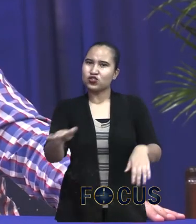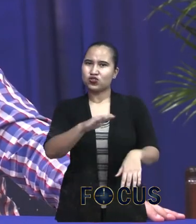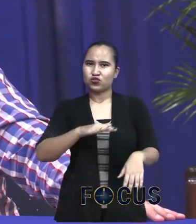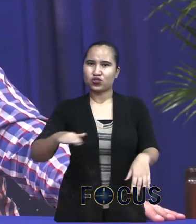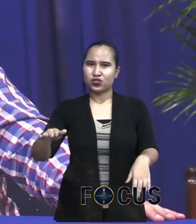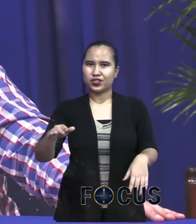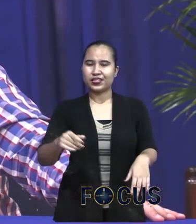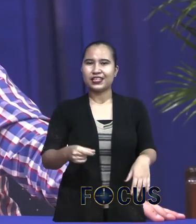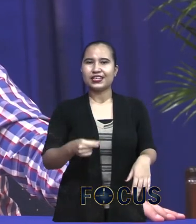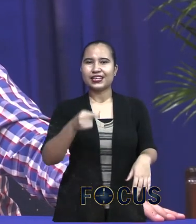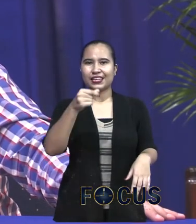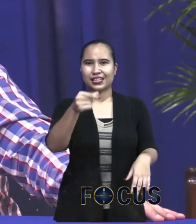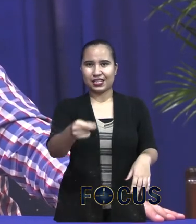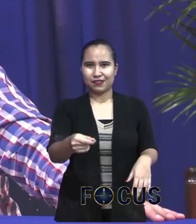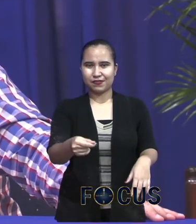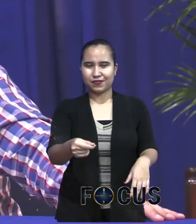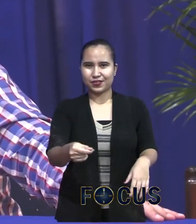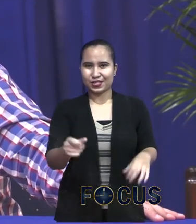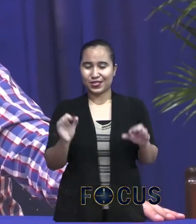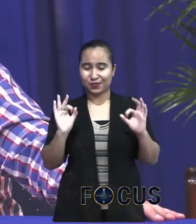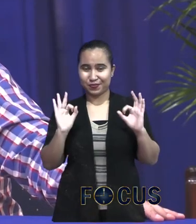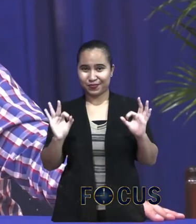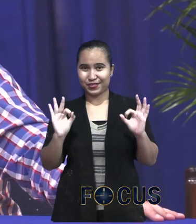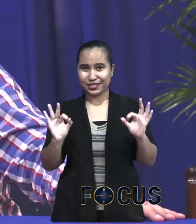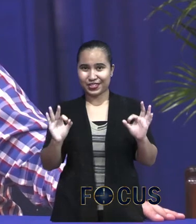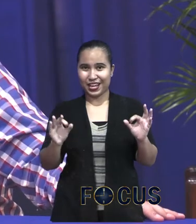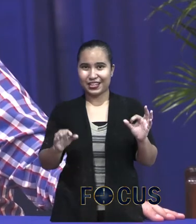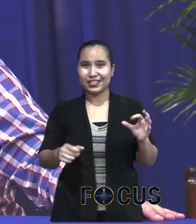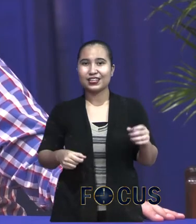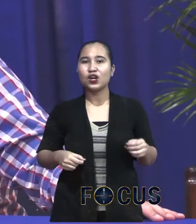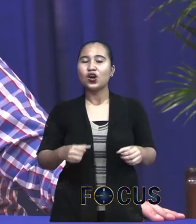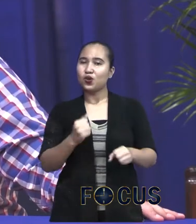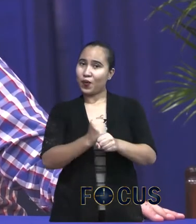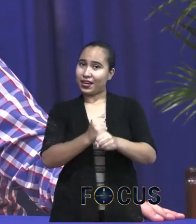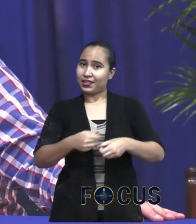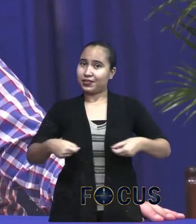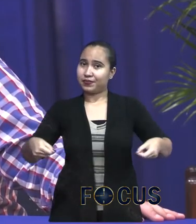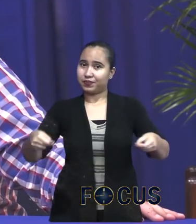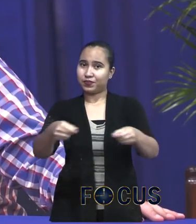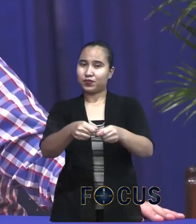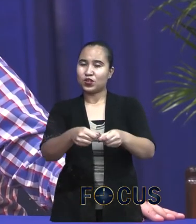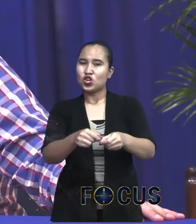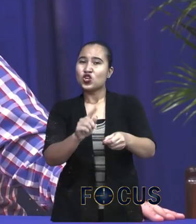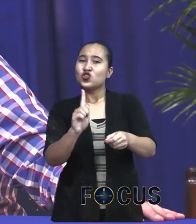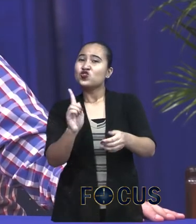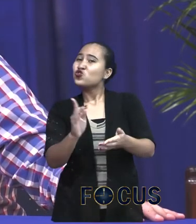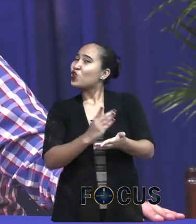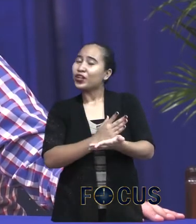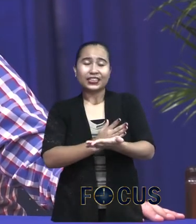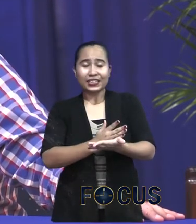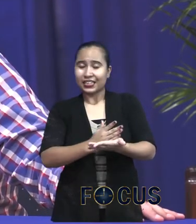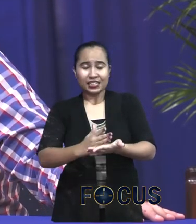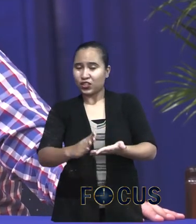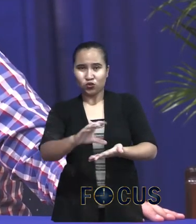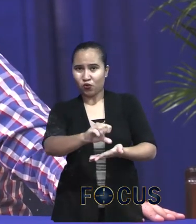regering gegeven zijn, zonder te komen aan grondrechten, mensenrechten,